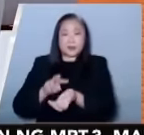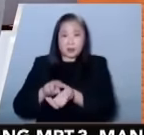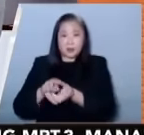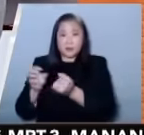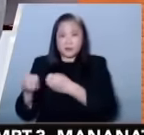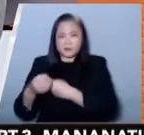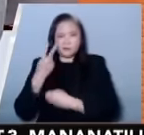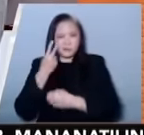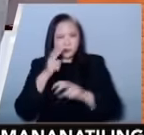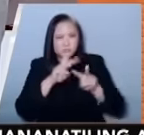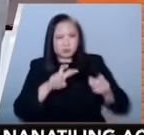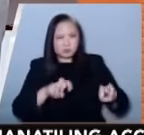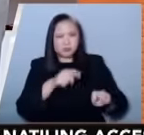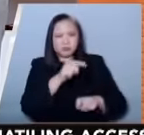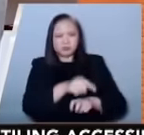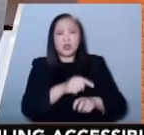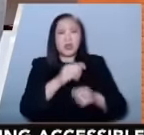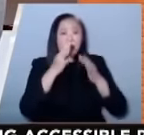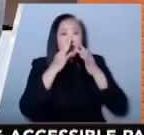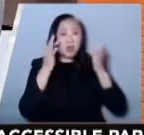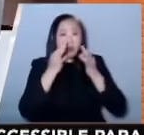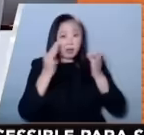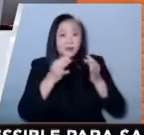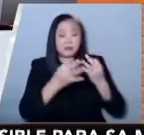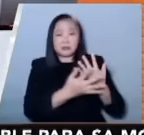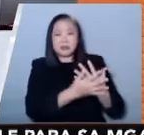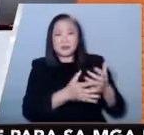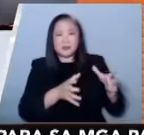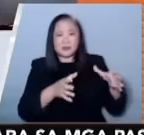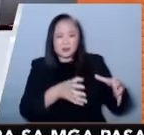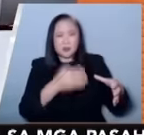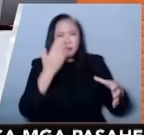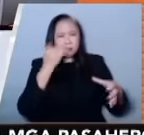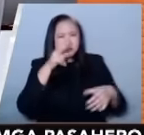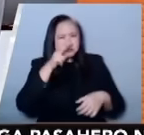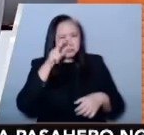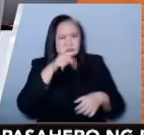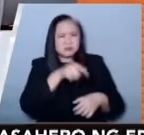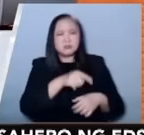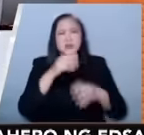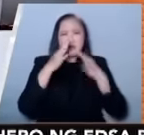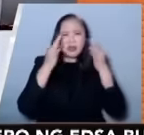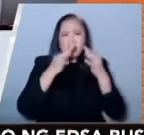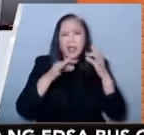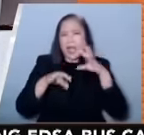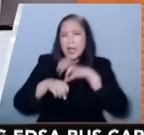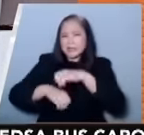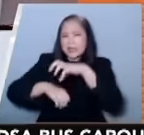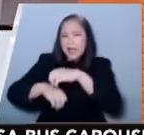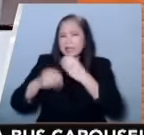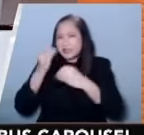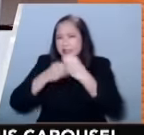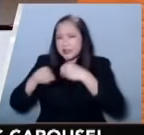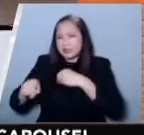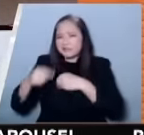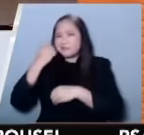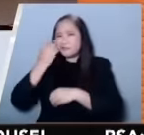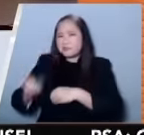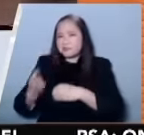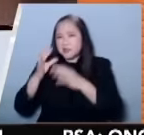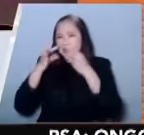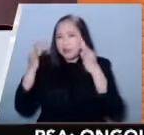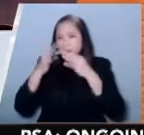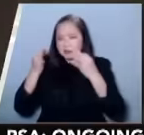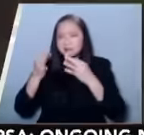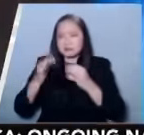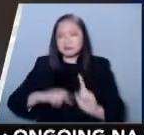pusa. Nabidyoan kasi ang ilang pusa na kinakain ng bangkay na makasama nilang pusa. May unang balita si Darling Kai.